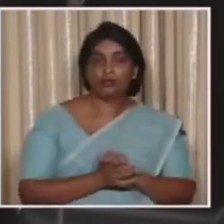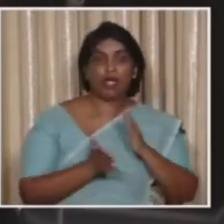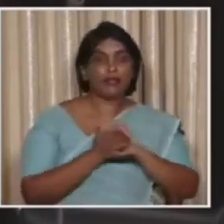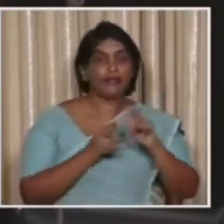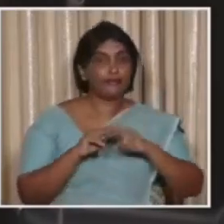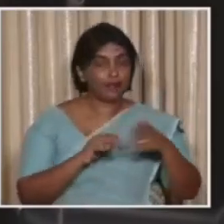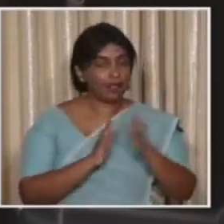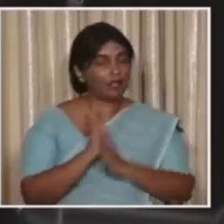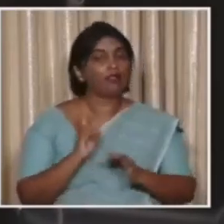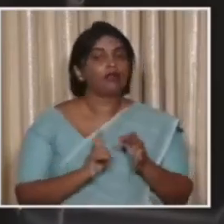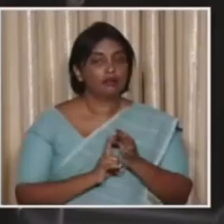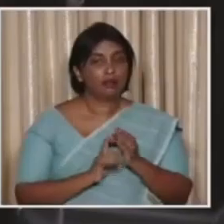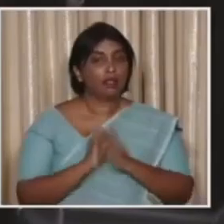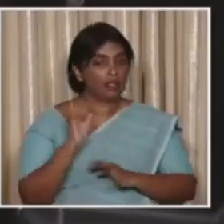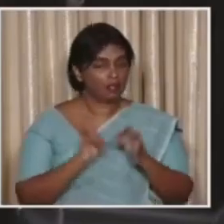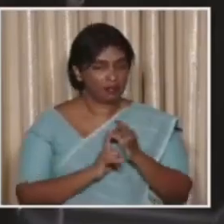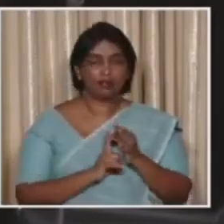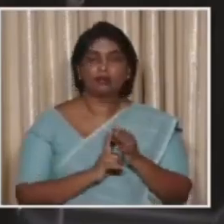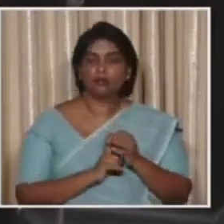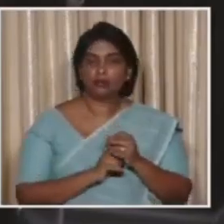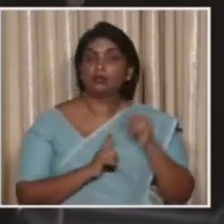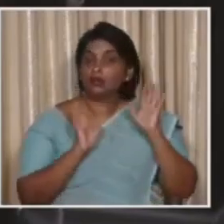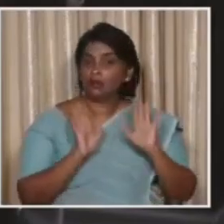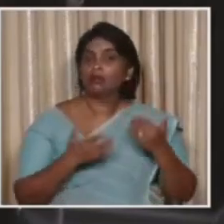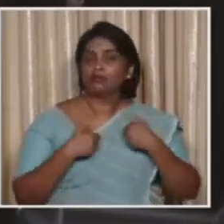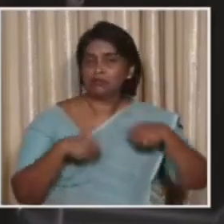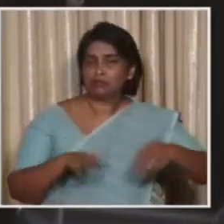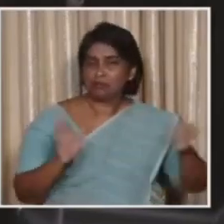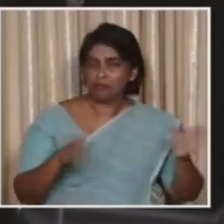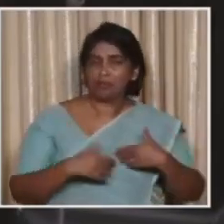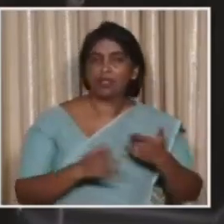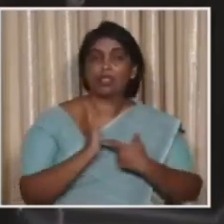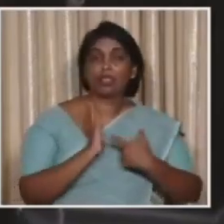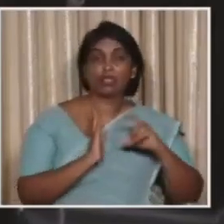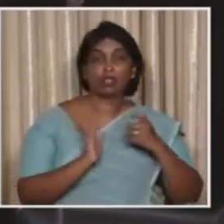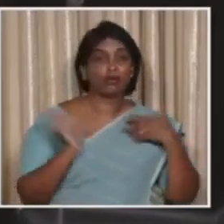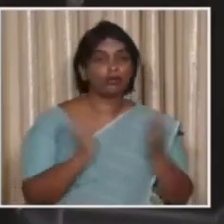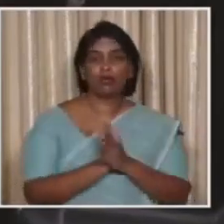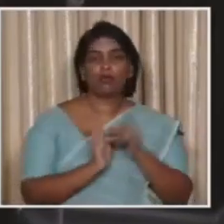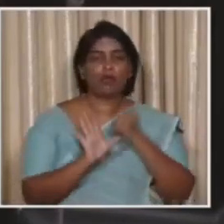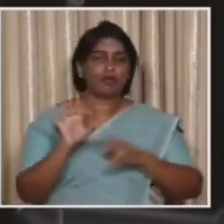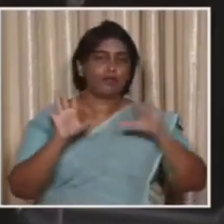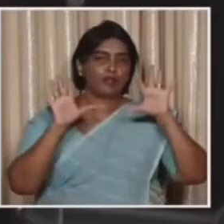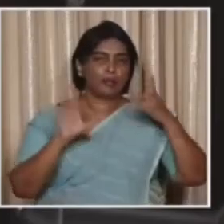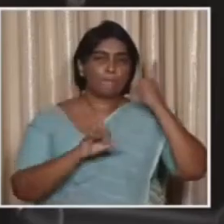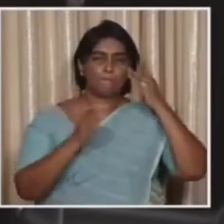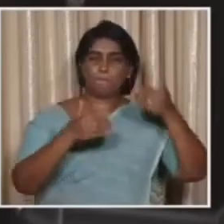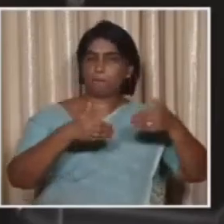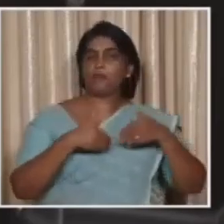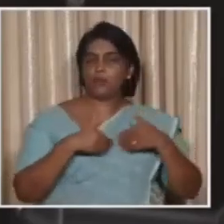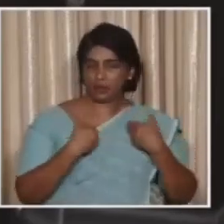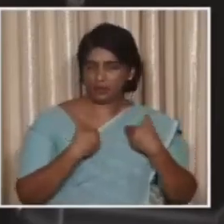හරින් ප්‍රනාන්දු මන්ත්‍රීතුමා ඇමතුමා. එතකොට හැබැයි අපි තවම ඉන්නේ තාක්ෂණෙත් එක්ක ගත්තාම අවුරුදු 10ක්